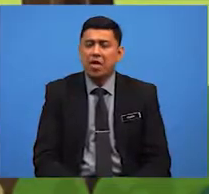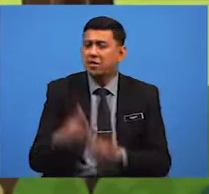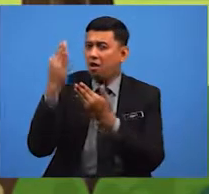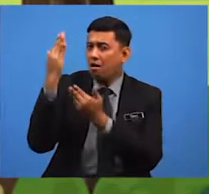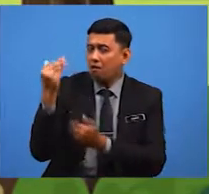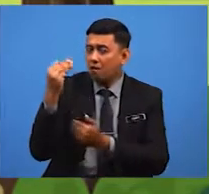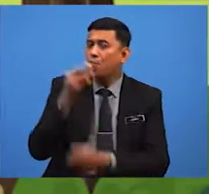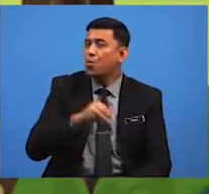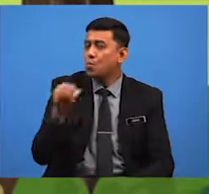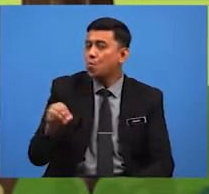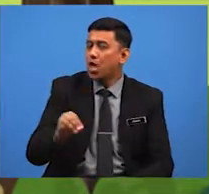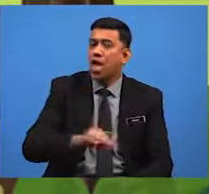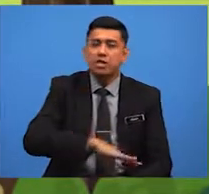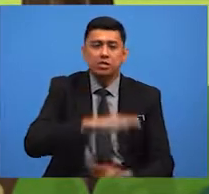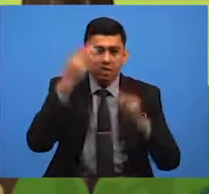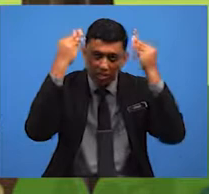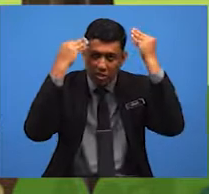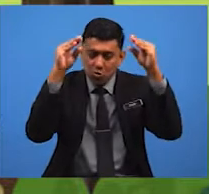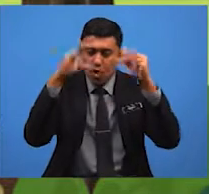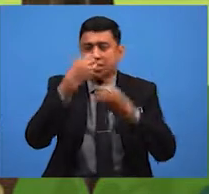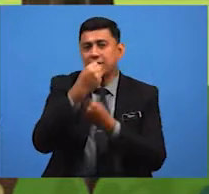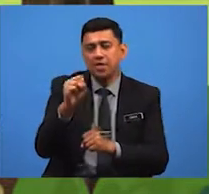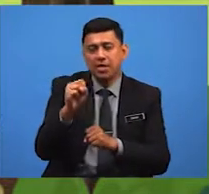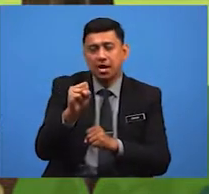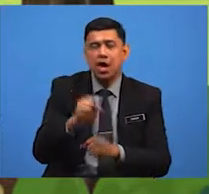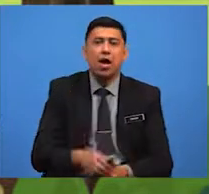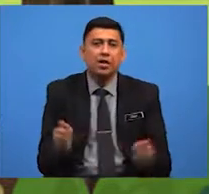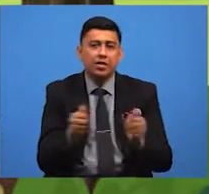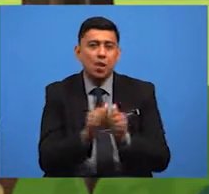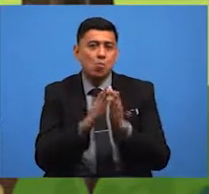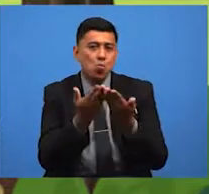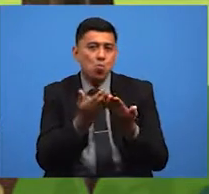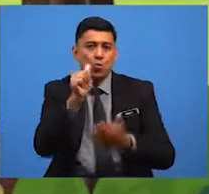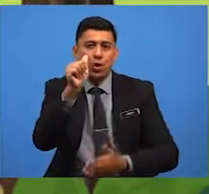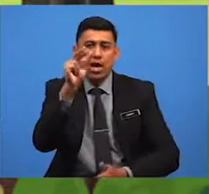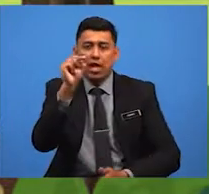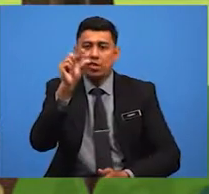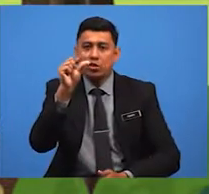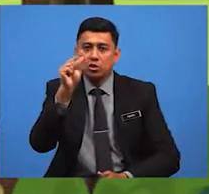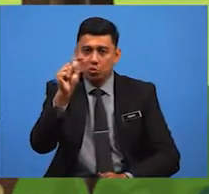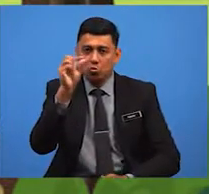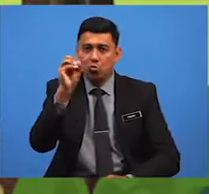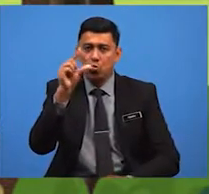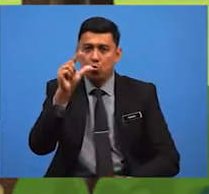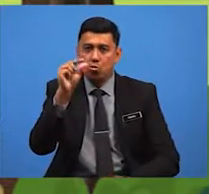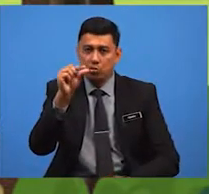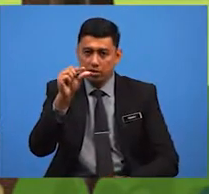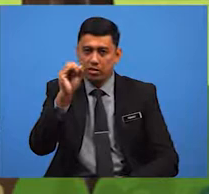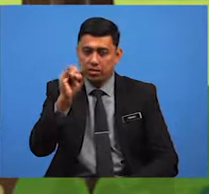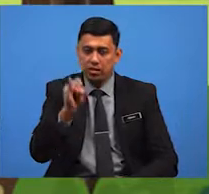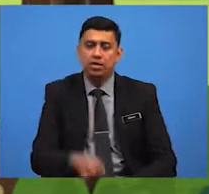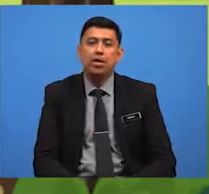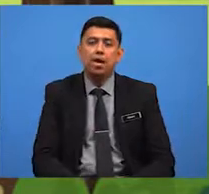Diharapkan murid-murid cikgu telah bersedia dengan buku antologi Bintang Hati dan buku